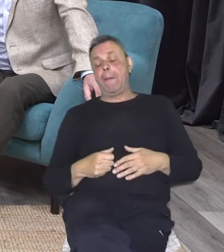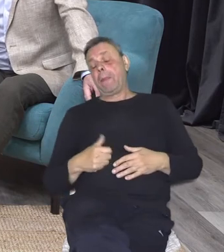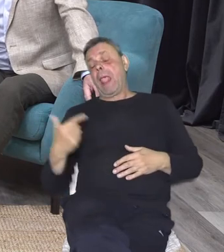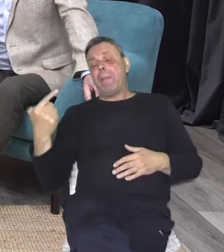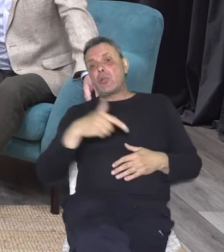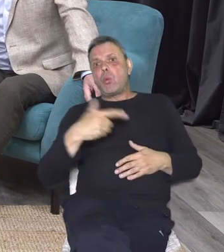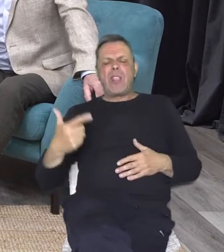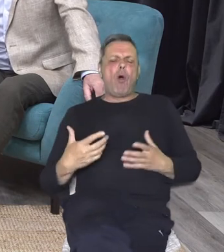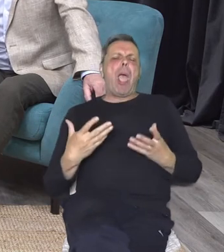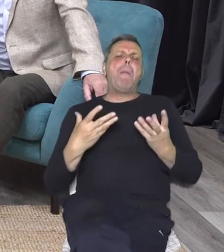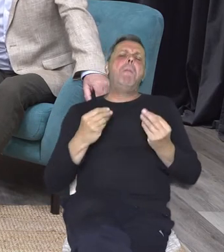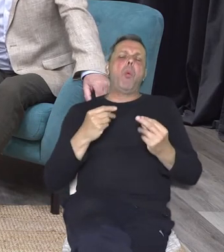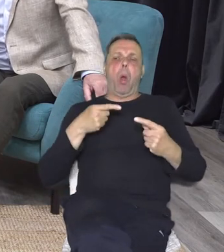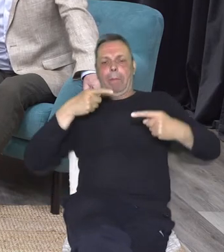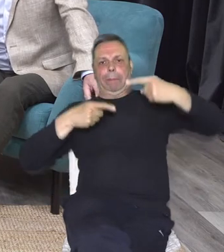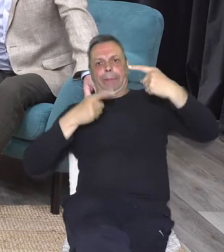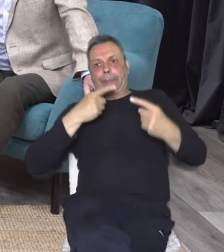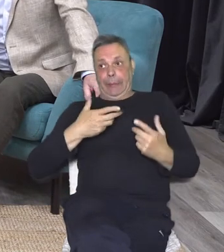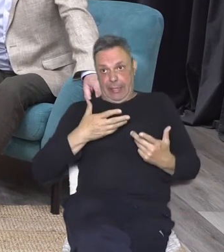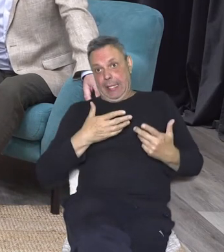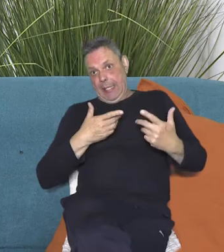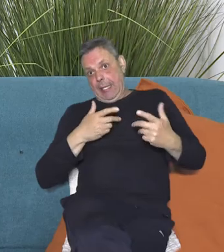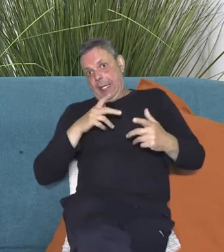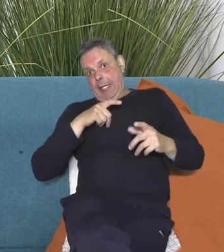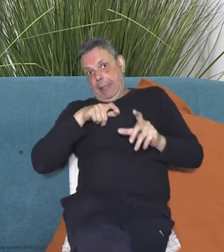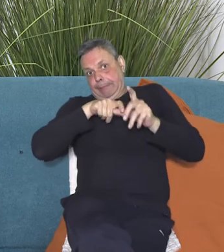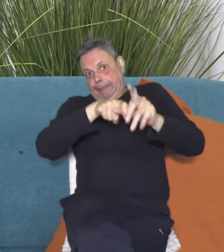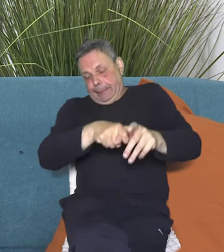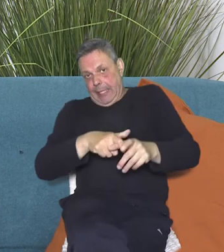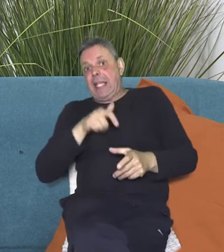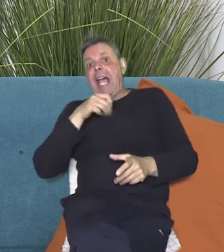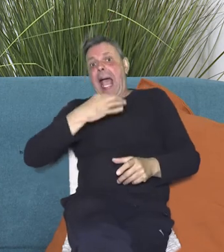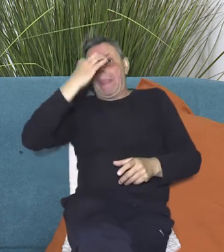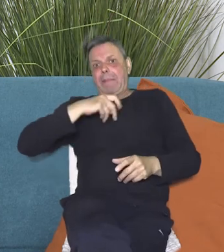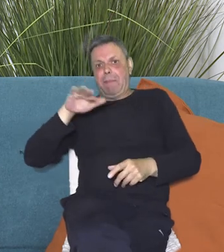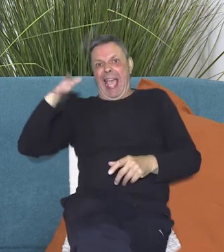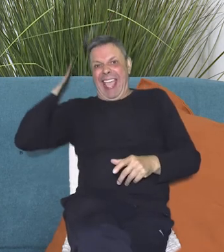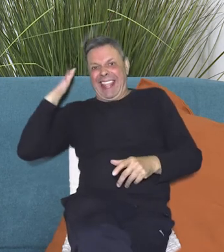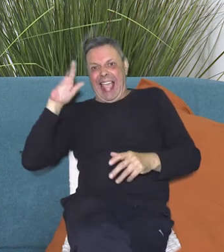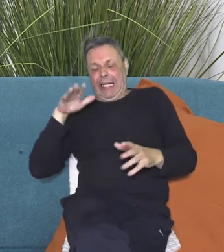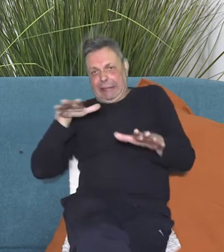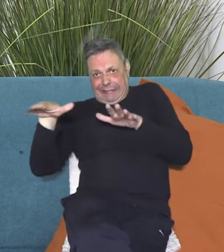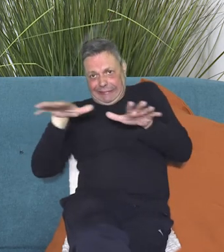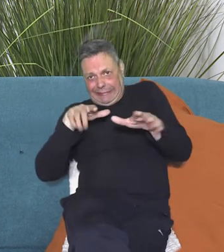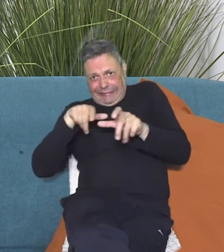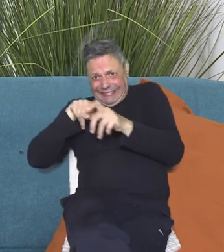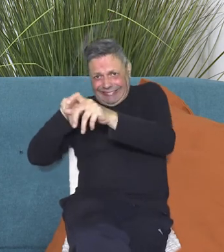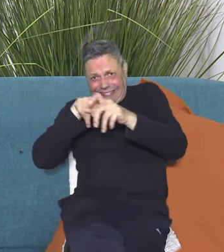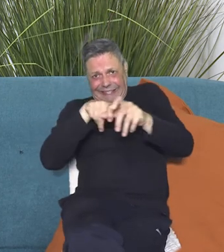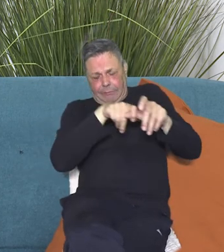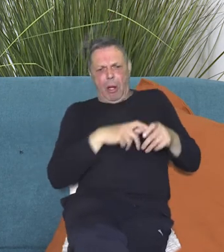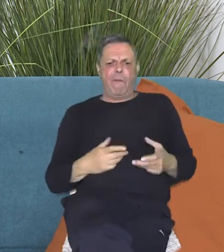pa su onda i ona i on zapravo strašno puno koketirali s nacistima jer su prešli živjeti u Europu. Ona je bila nešto dosta onako